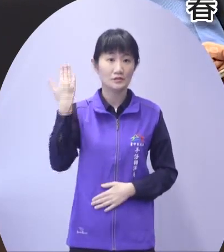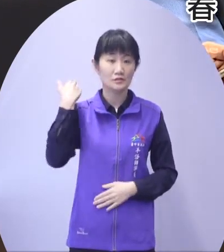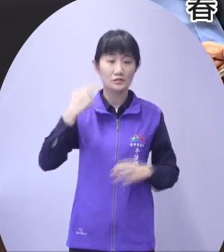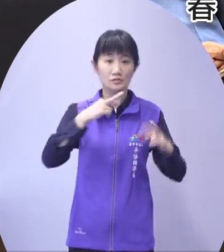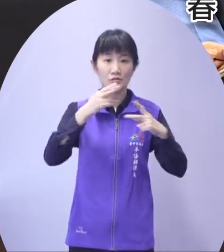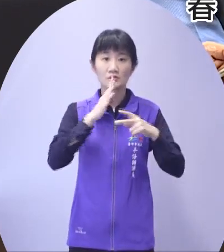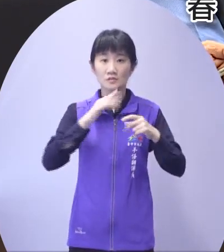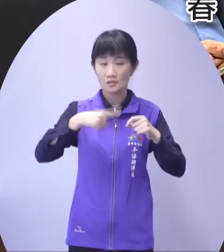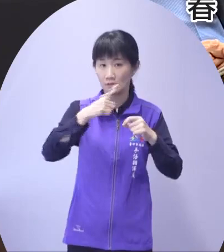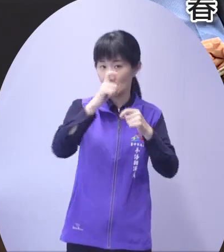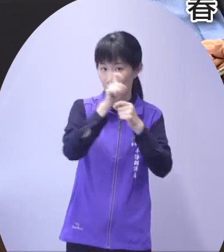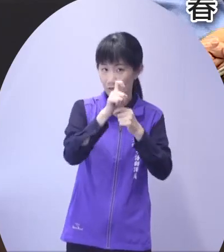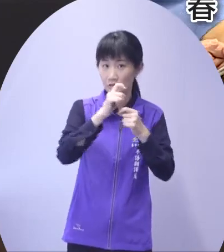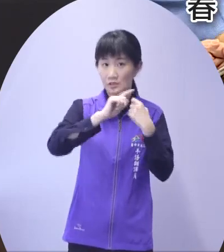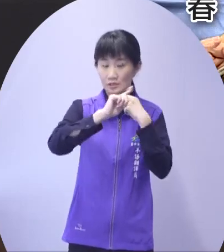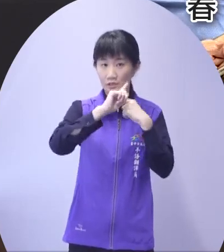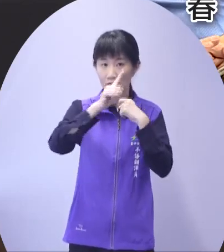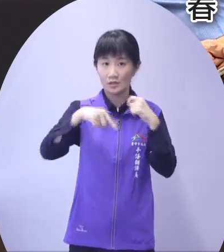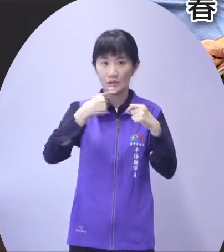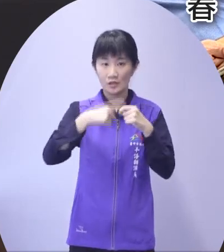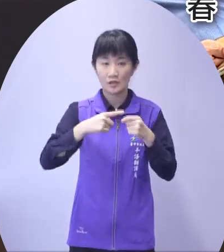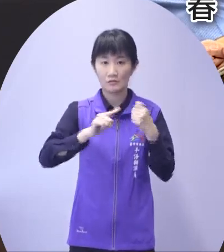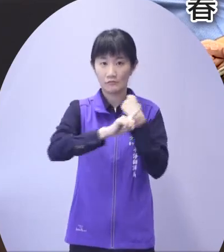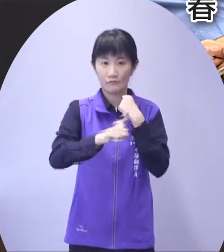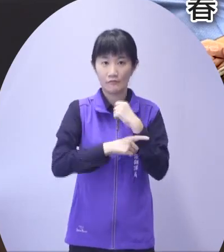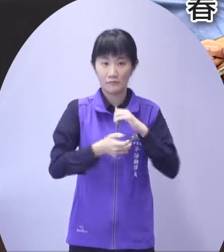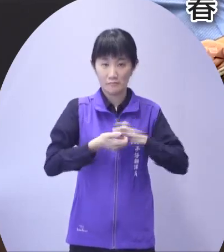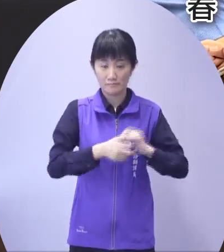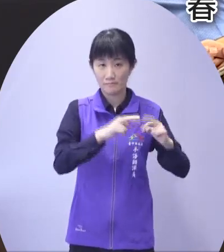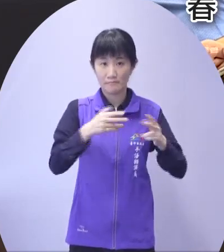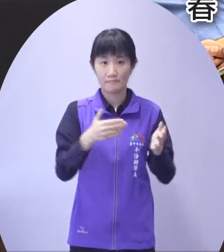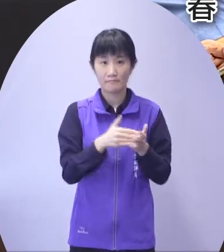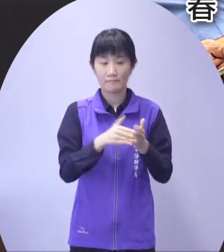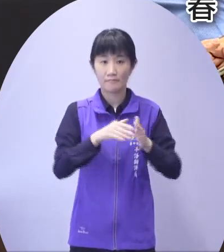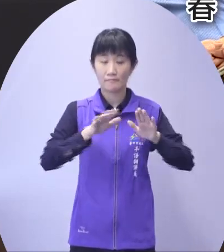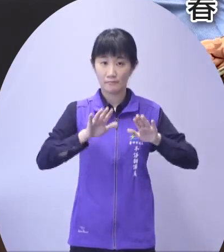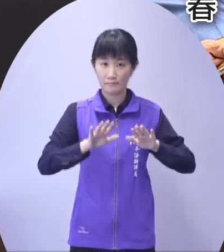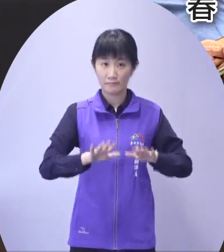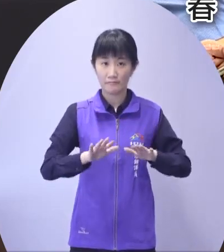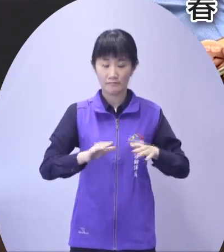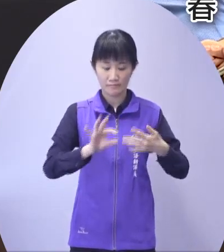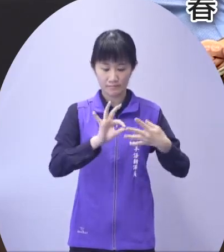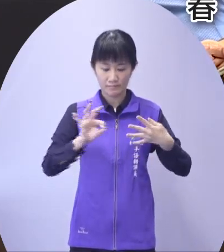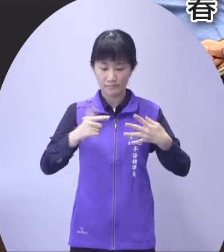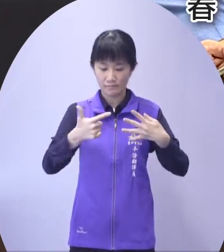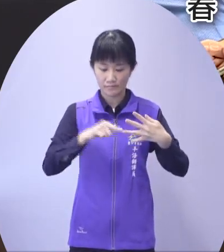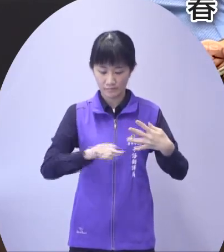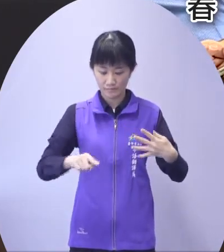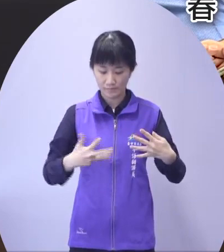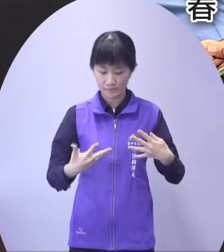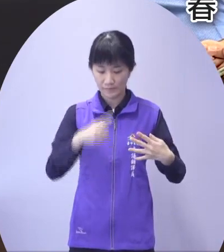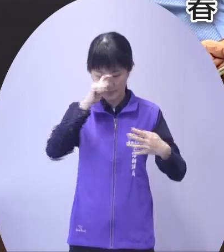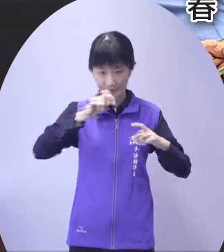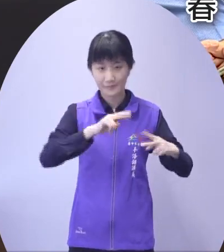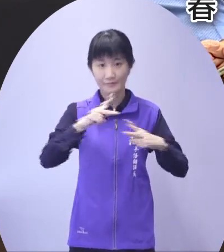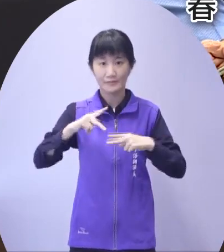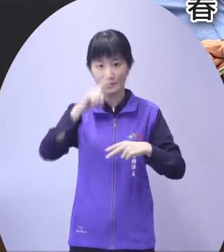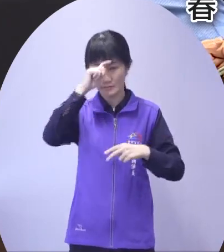在110年度的时候订定的，那以上是修正葫芦墩的管理办法，是修正第6条跟第8条，那请